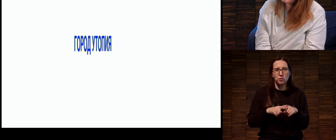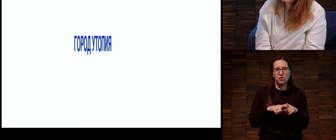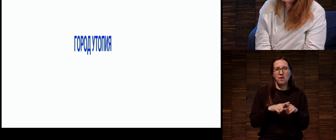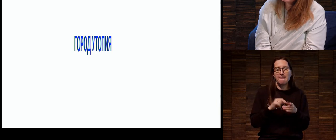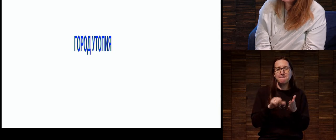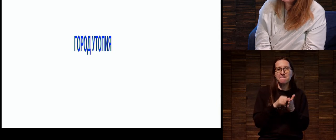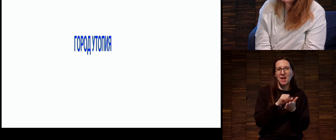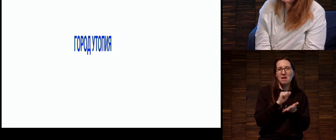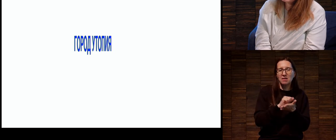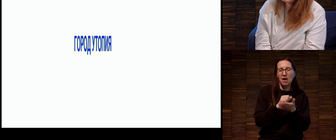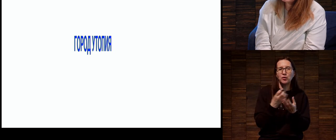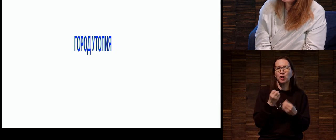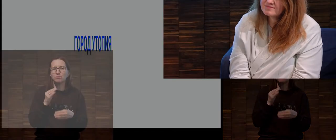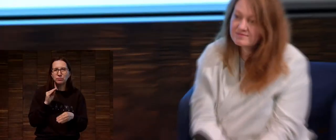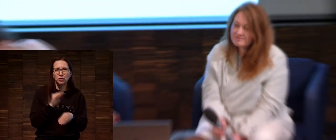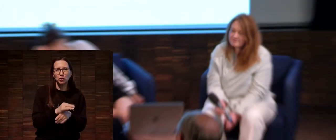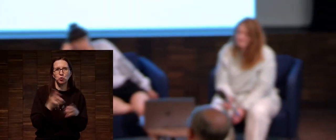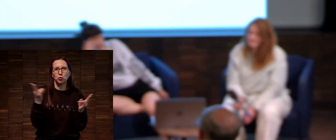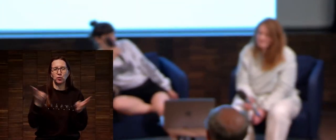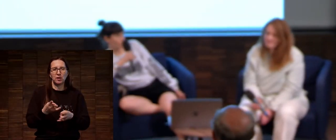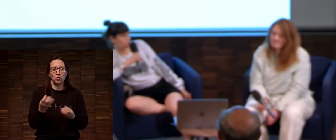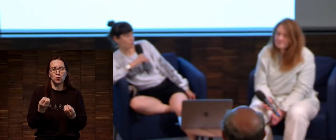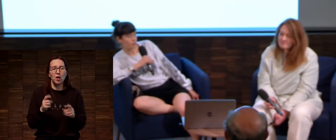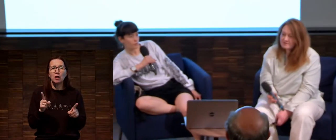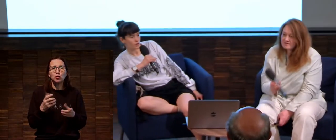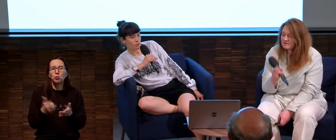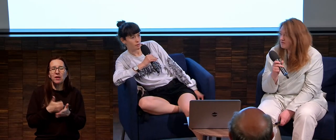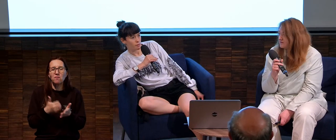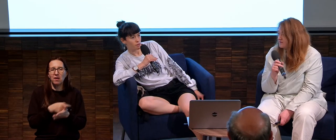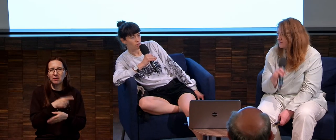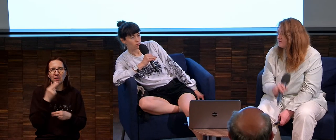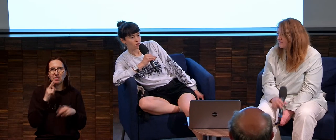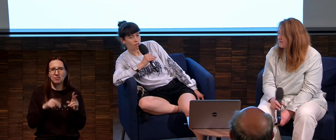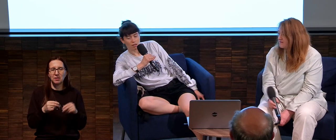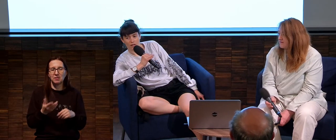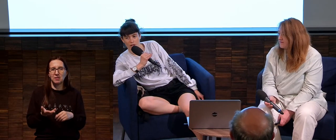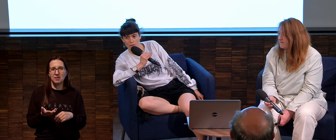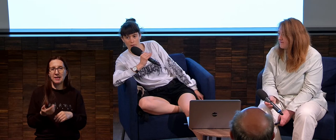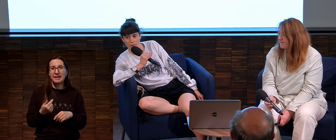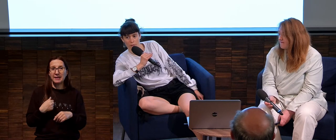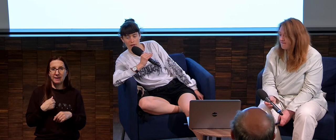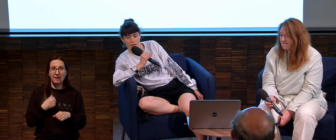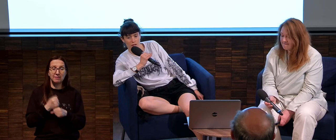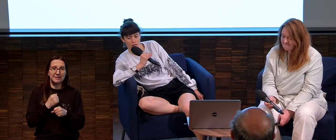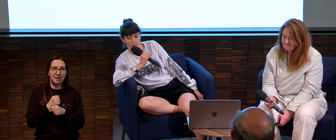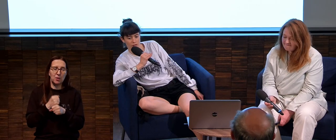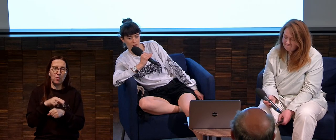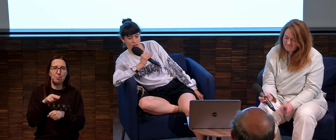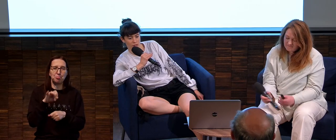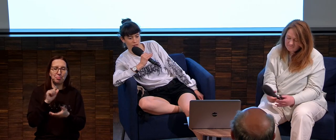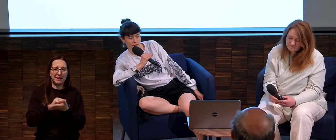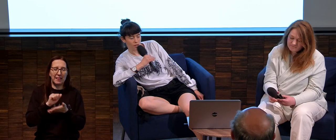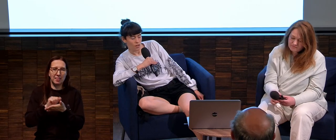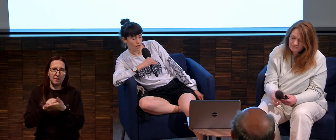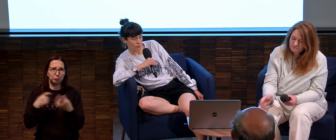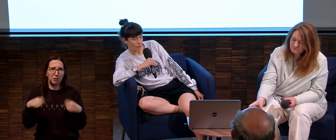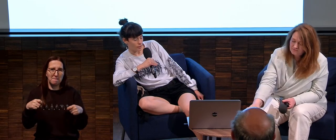графики? Нужно что-то еще? Почему узко в этом формате? Вопрос. Но я когда делаю принт-маркет, мне